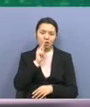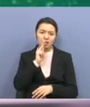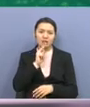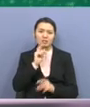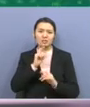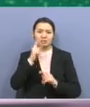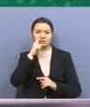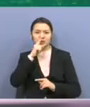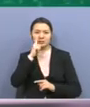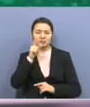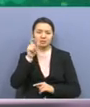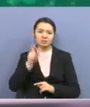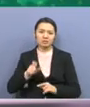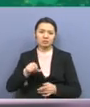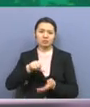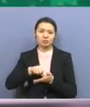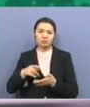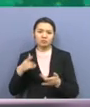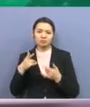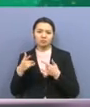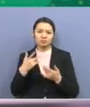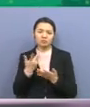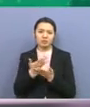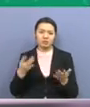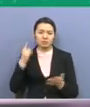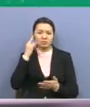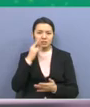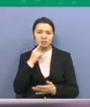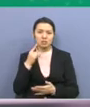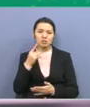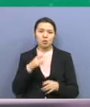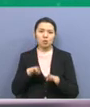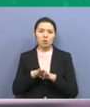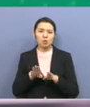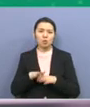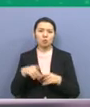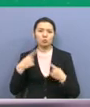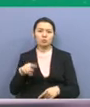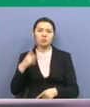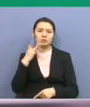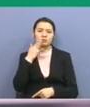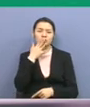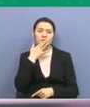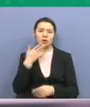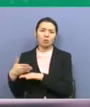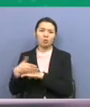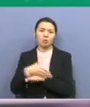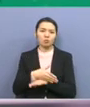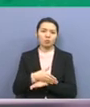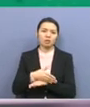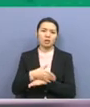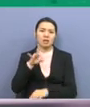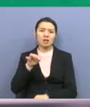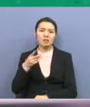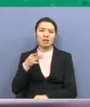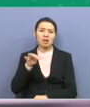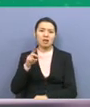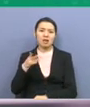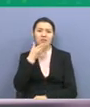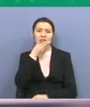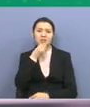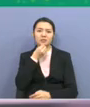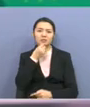кейіпкерлері, тағысын тағылар. Қазірдің өзінде қазақстандық қана емес, шетелдік қонақтар Лапландияның қысқын ғажап